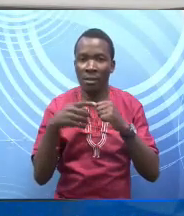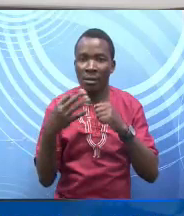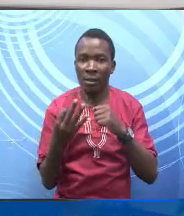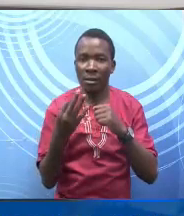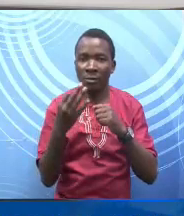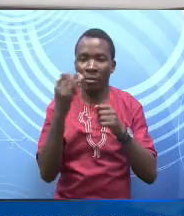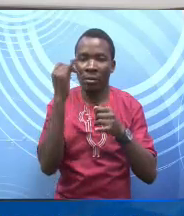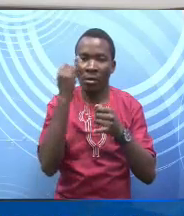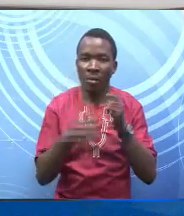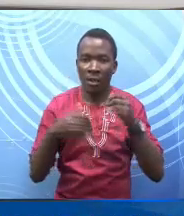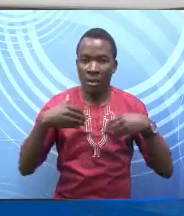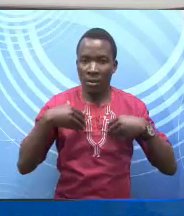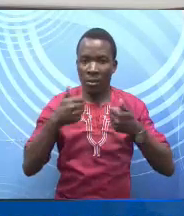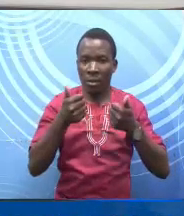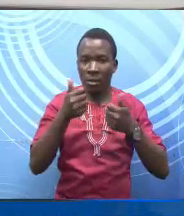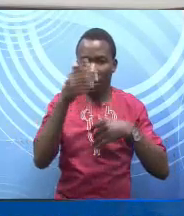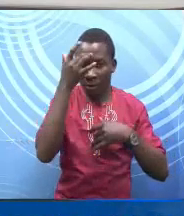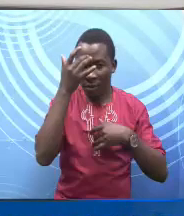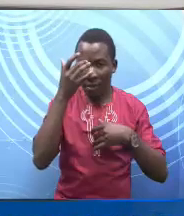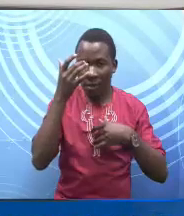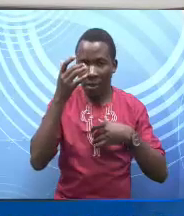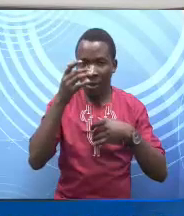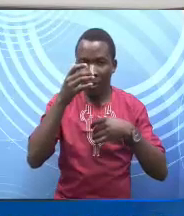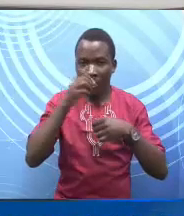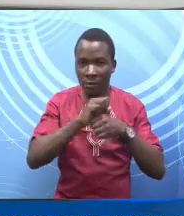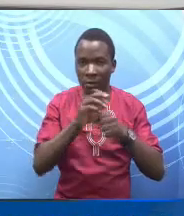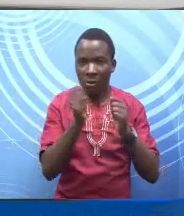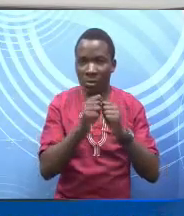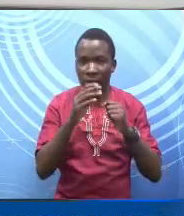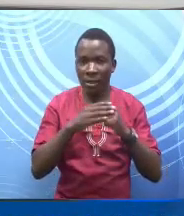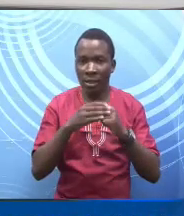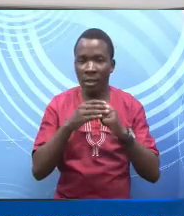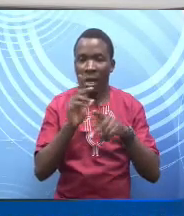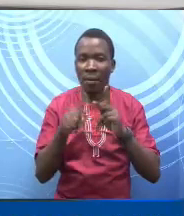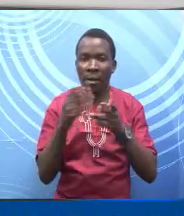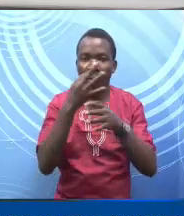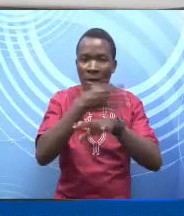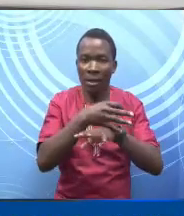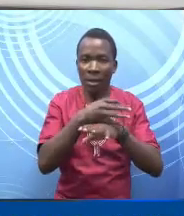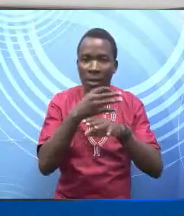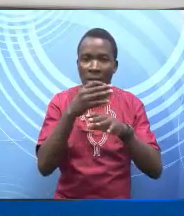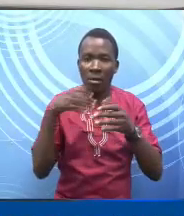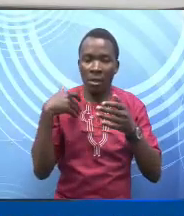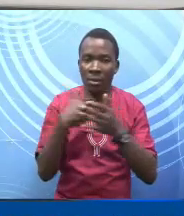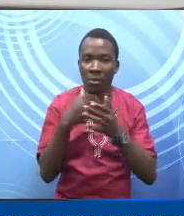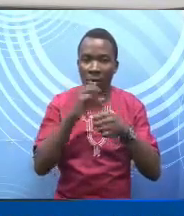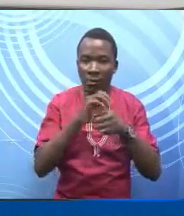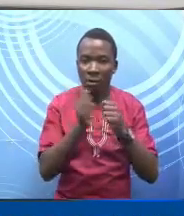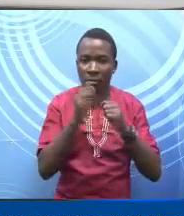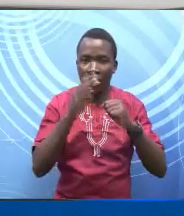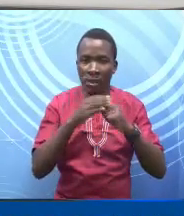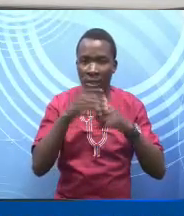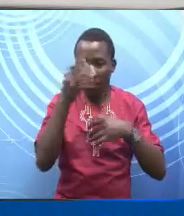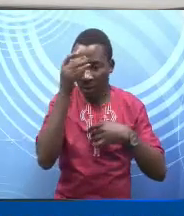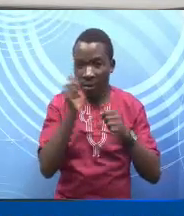10,963 bamaze gukira icyorezo cya COVID-19. Abantu barembye kugeza kuri ubu kubera icyorezo cya COVID-19 mu Rwanda